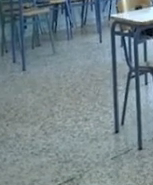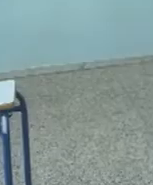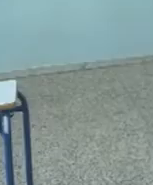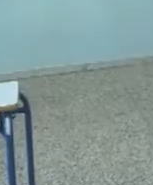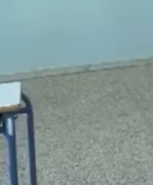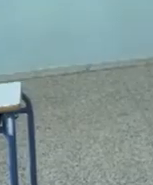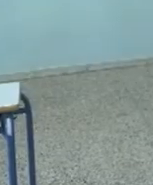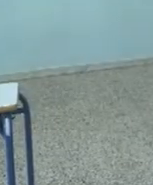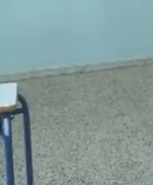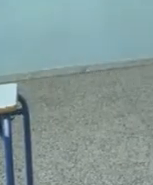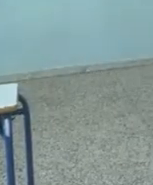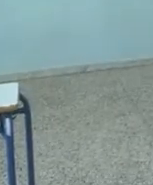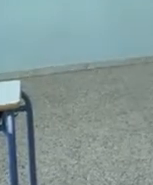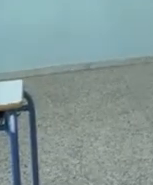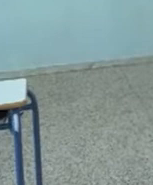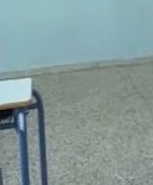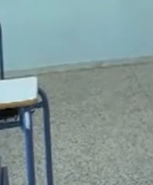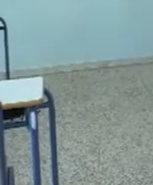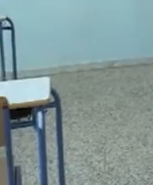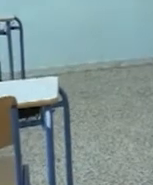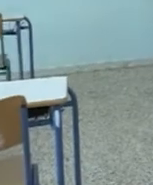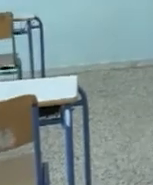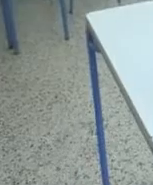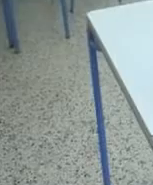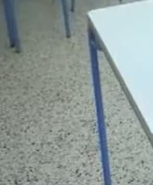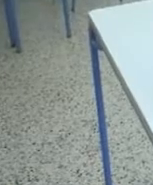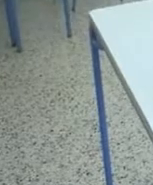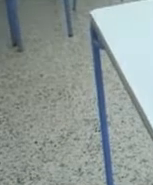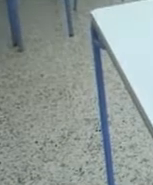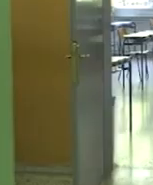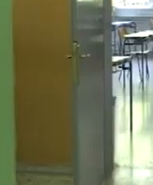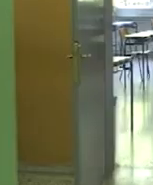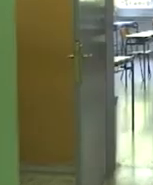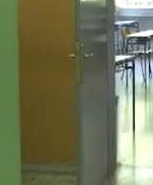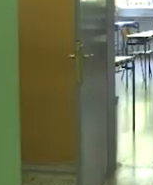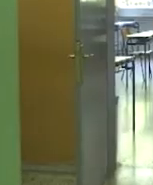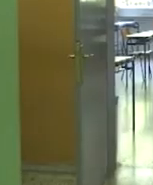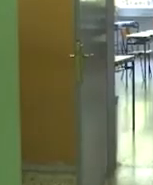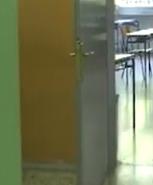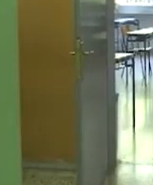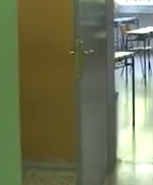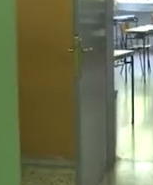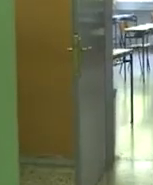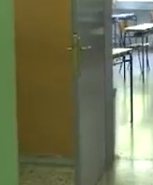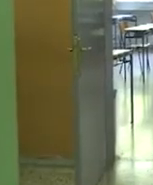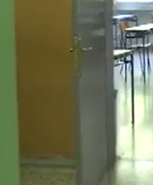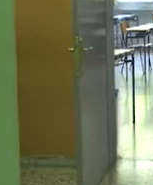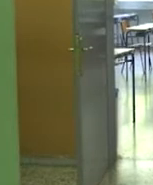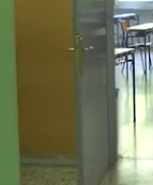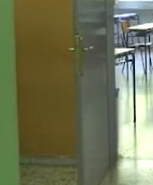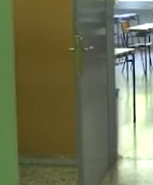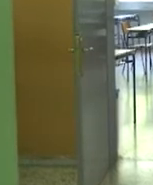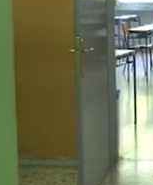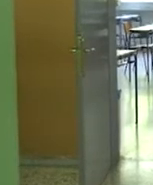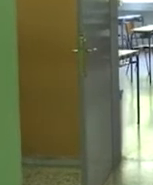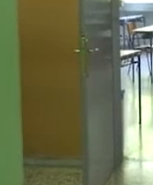στα σχολεία, ιδιαίτερα μετά την συζήτηση που έχει ανοίξει για την επιστροφή των μαθητών του Δημοτικού, με τις επιστημονικές απόψεις